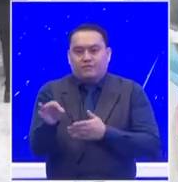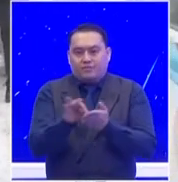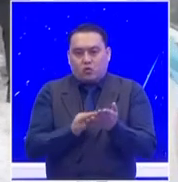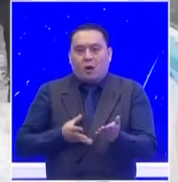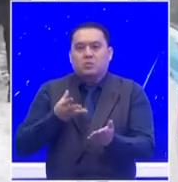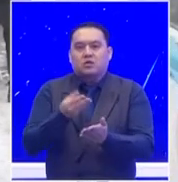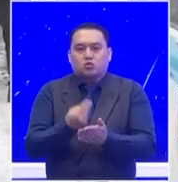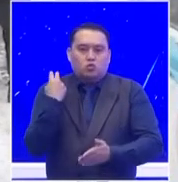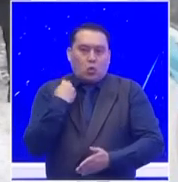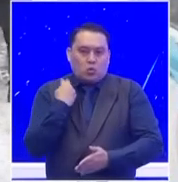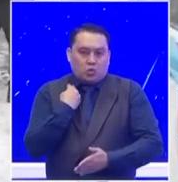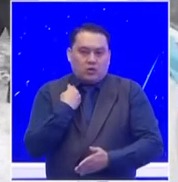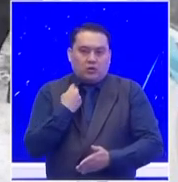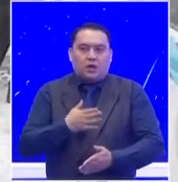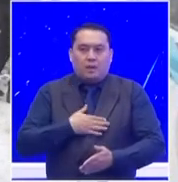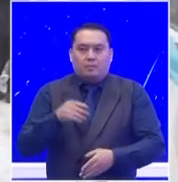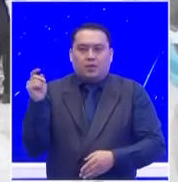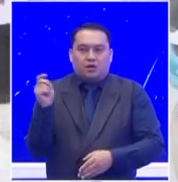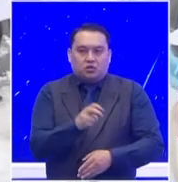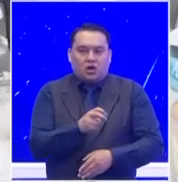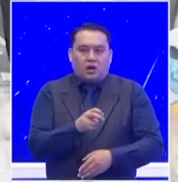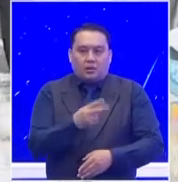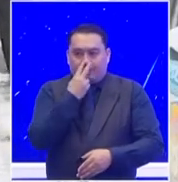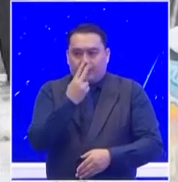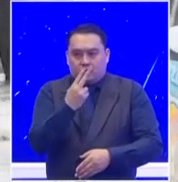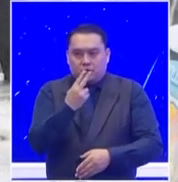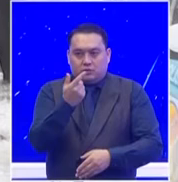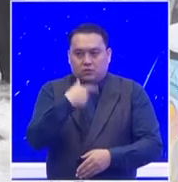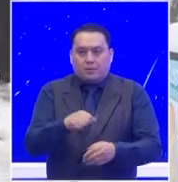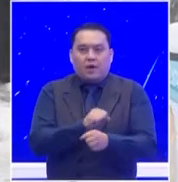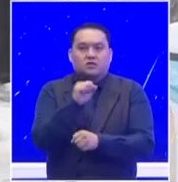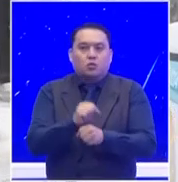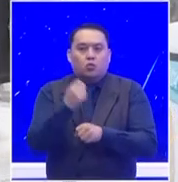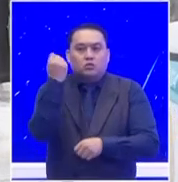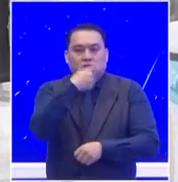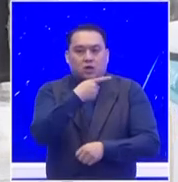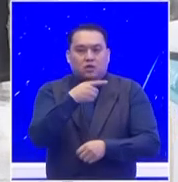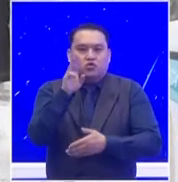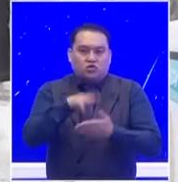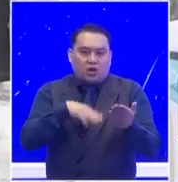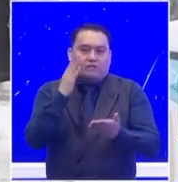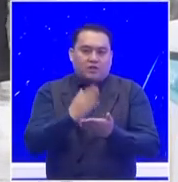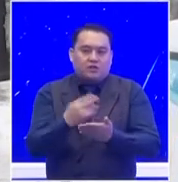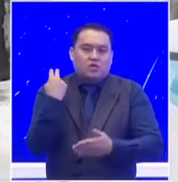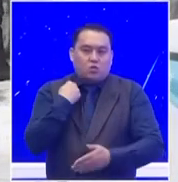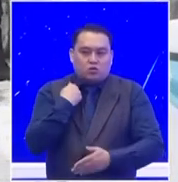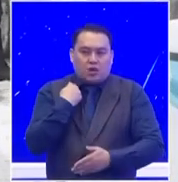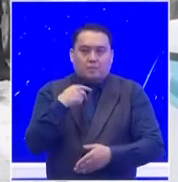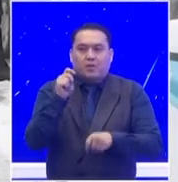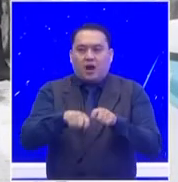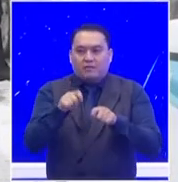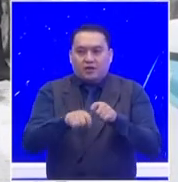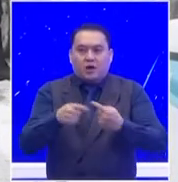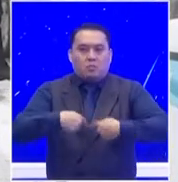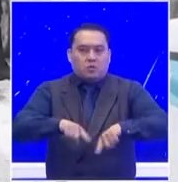своевременно оплачивать долги и задолженности. Я вот проезжая мимо, сам остановился, чтобы узнать, есть ли у меня штраф или задолженности. Проверили по